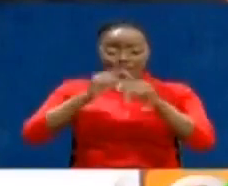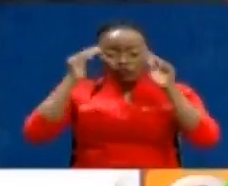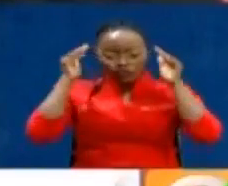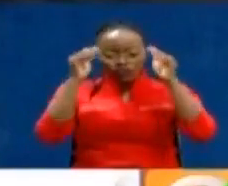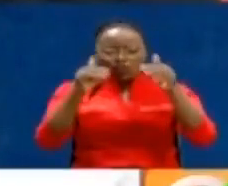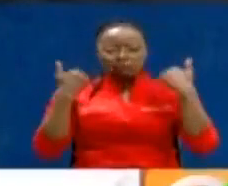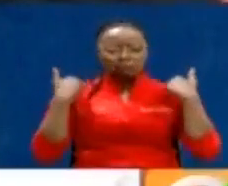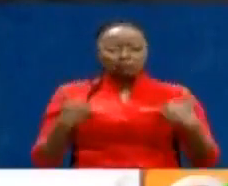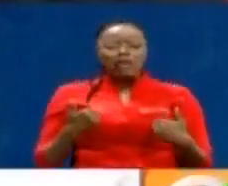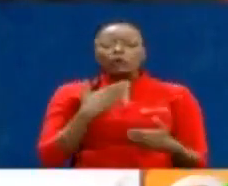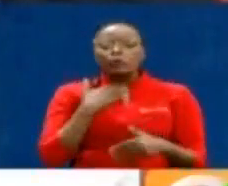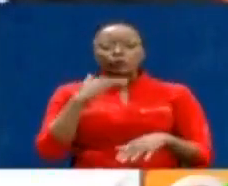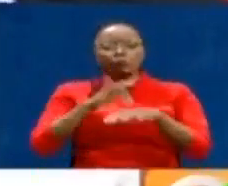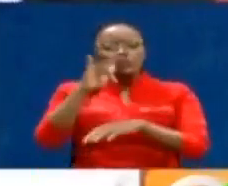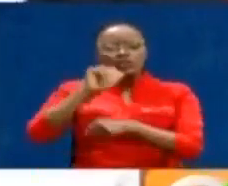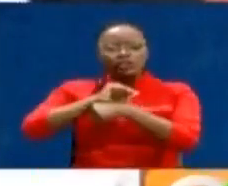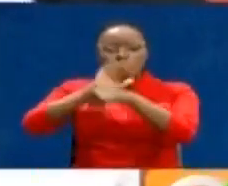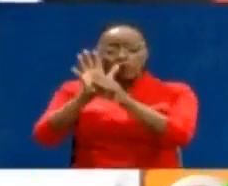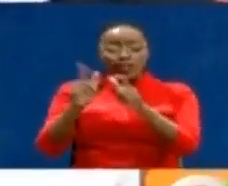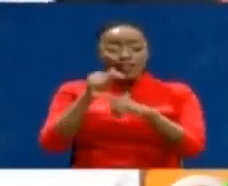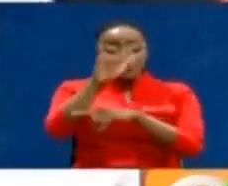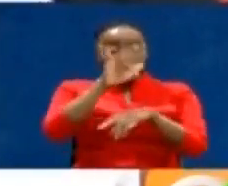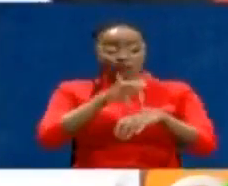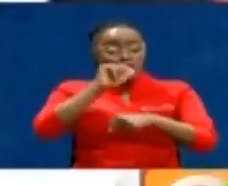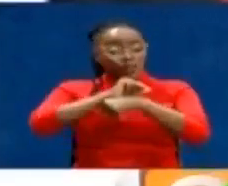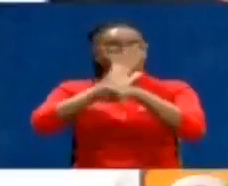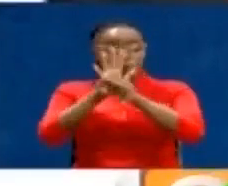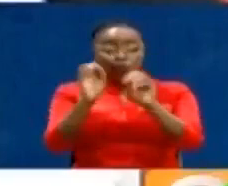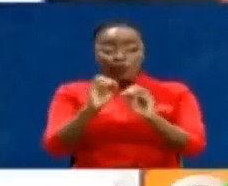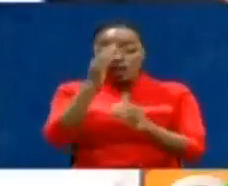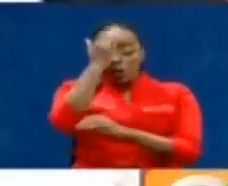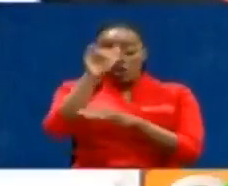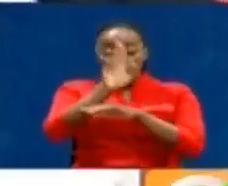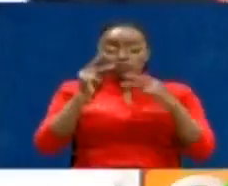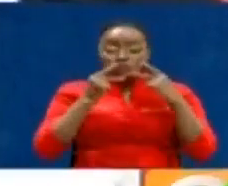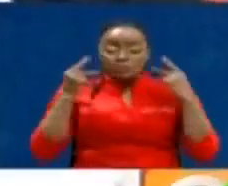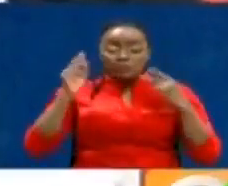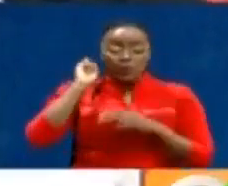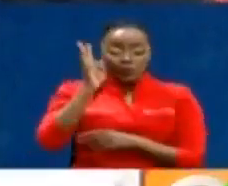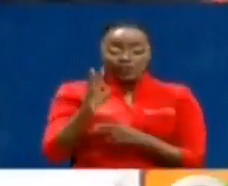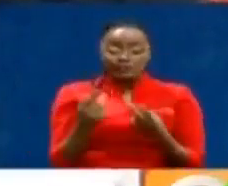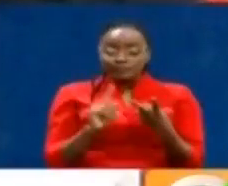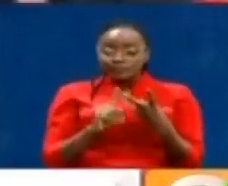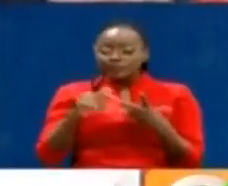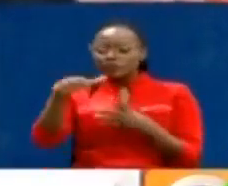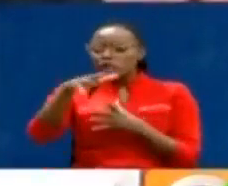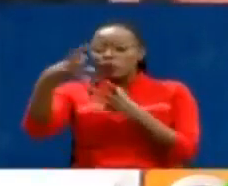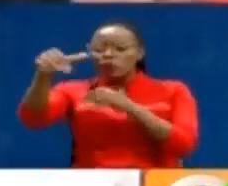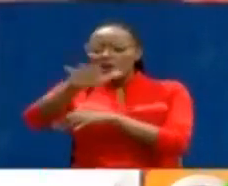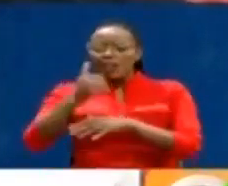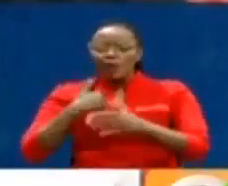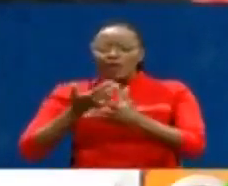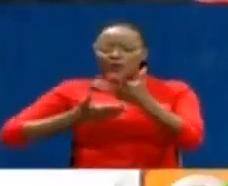kwamba mimi sitaki kupata virusi, bila shaka utapata virusi. Maanake utavaa barakoa, utaenda pahali ambapo